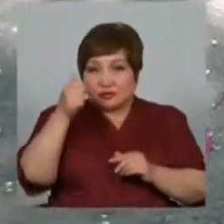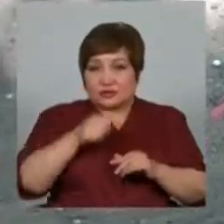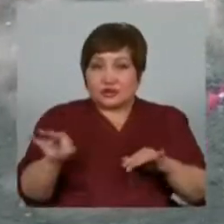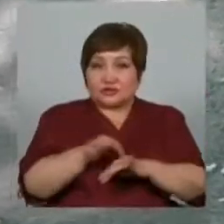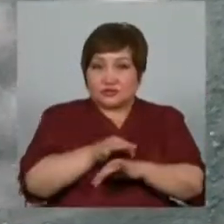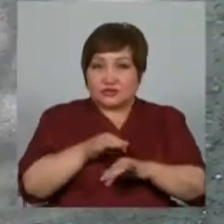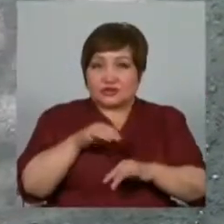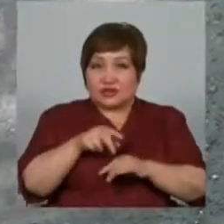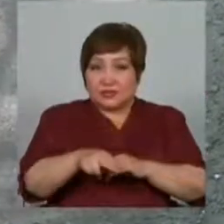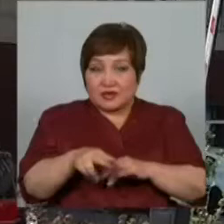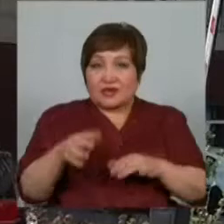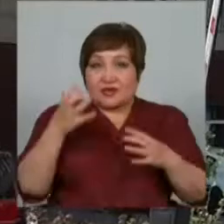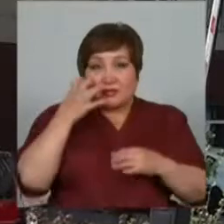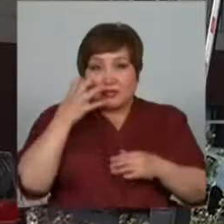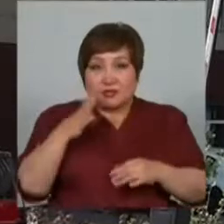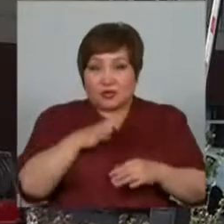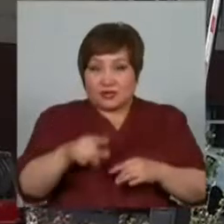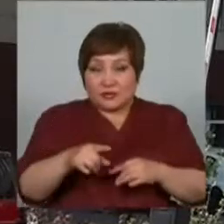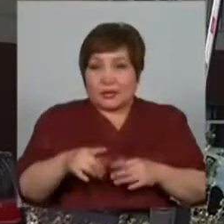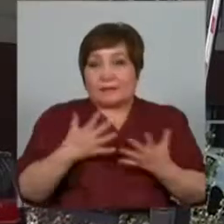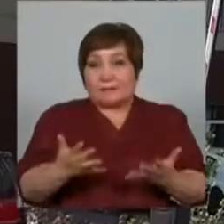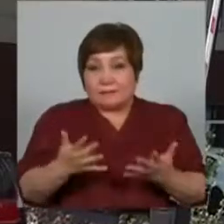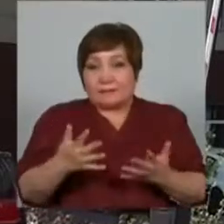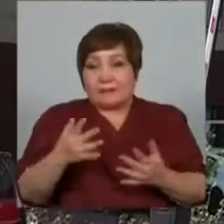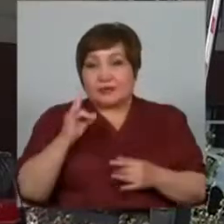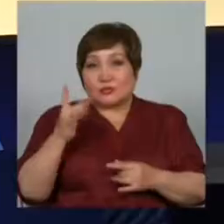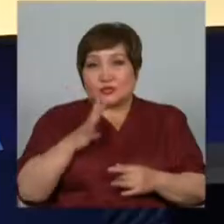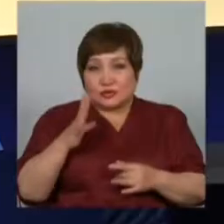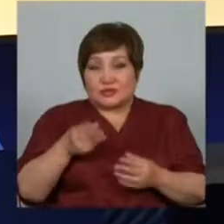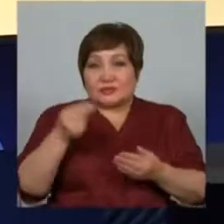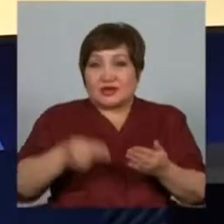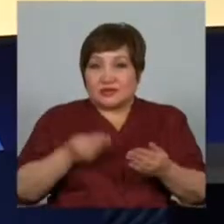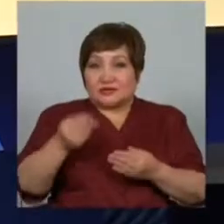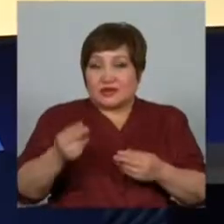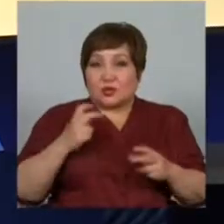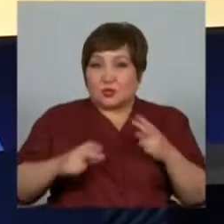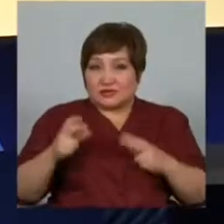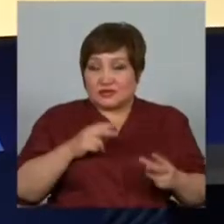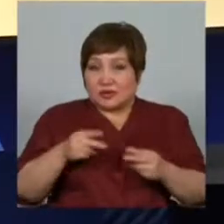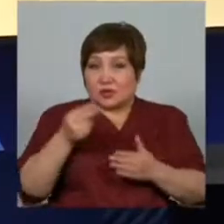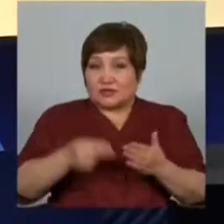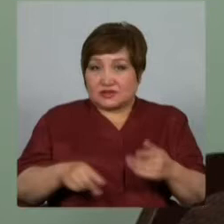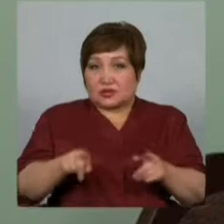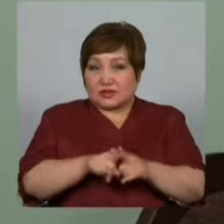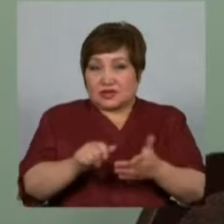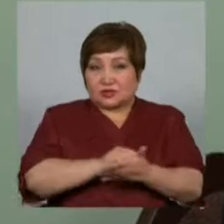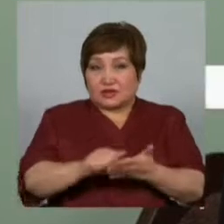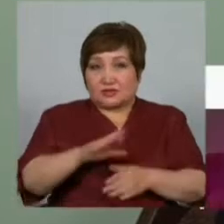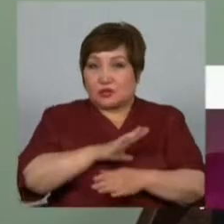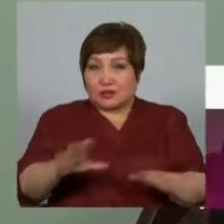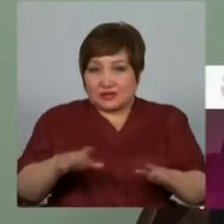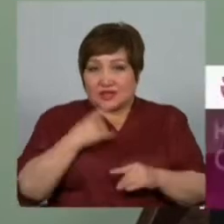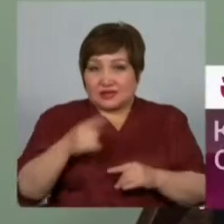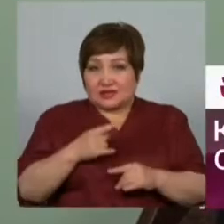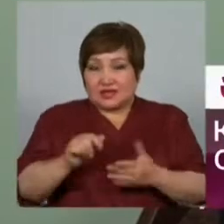болған. Балалы болатыным туралы университетке анықтама бердім дейді. Алайда университет өкілдері ондай құжат болмағанын айтады. Документтердің